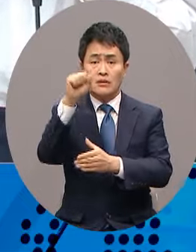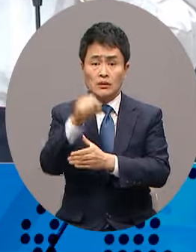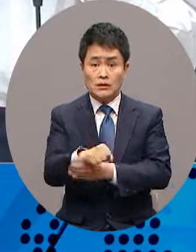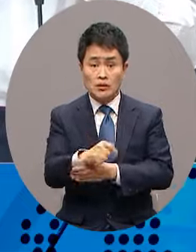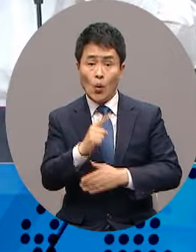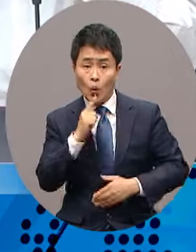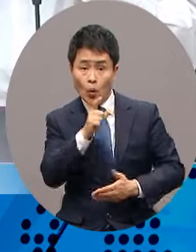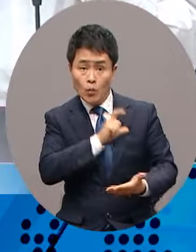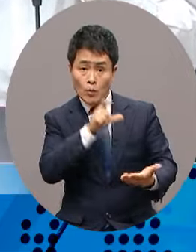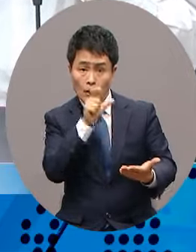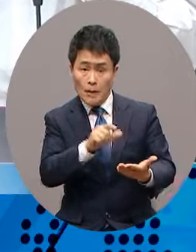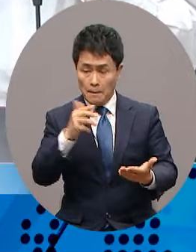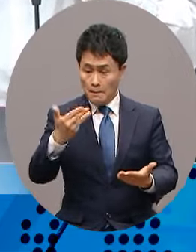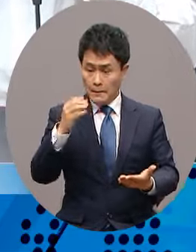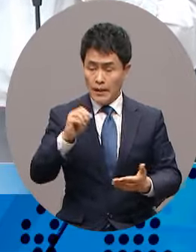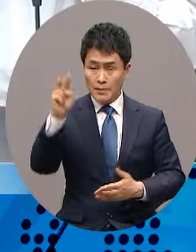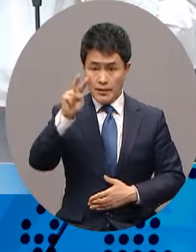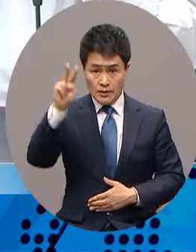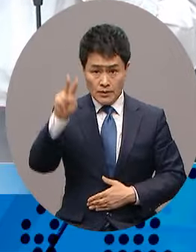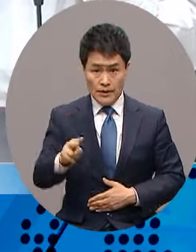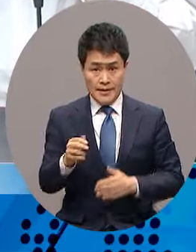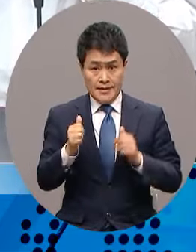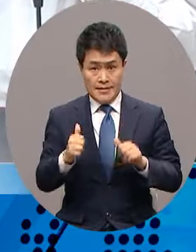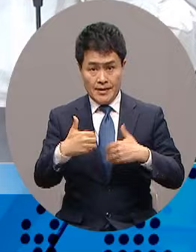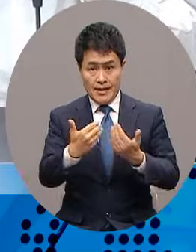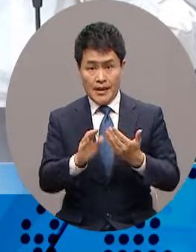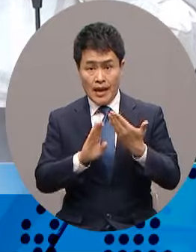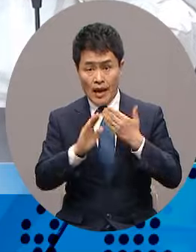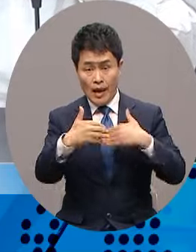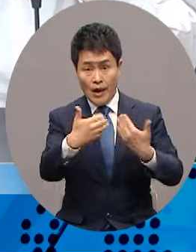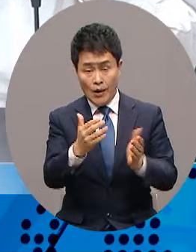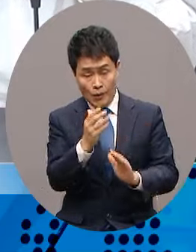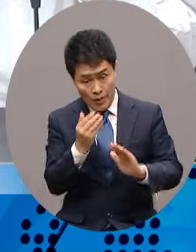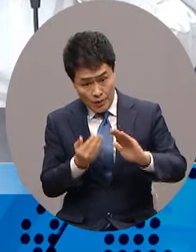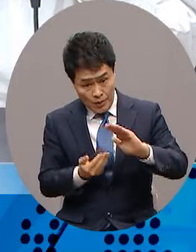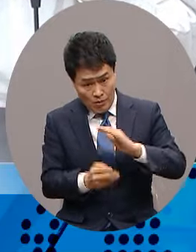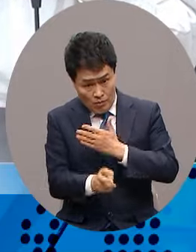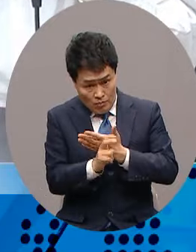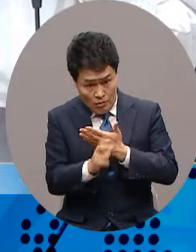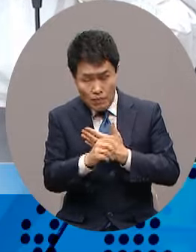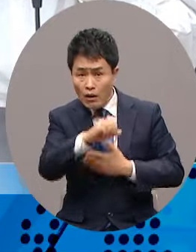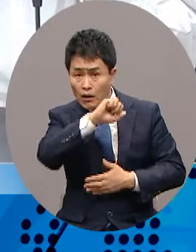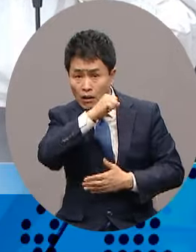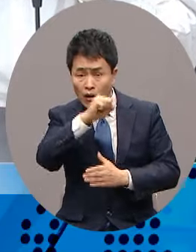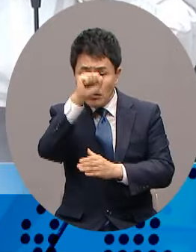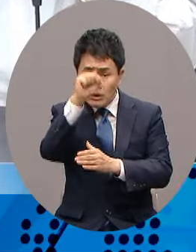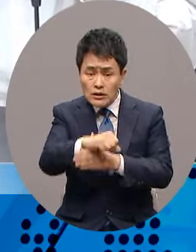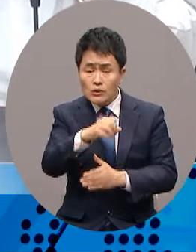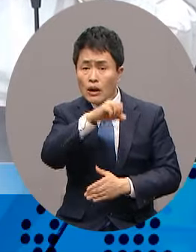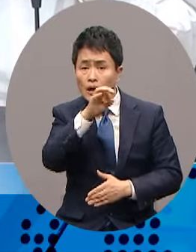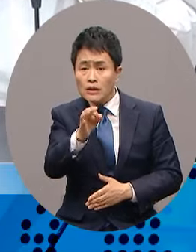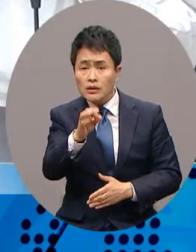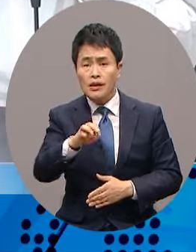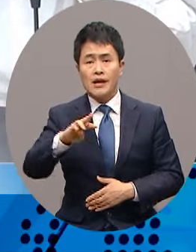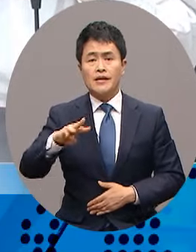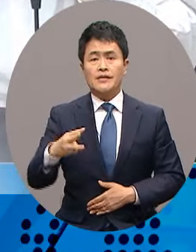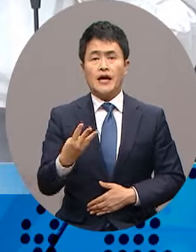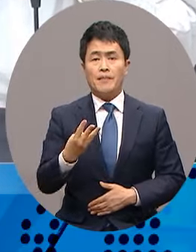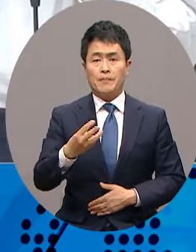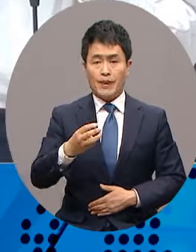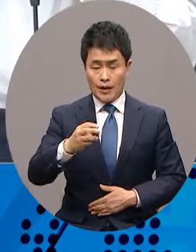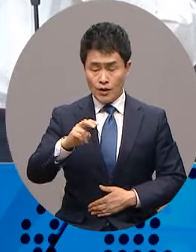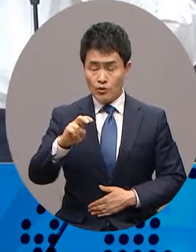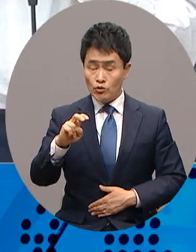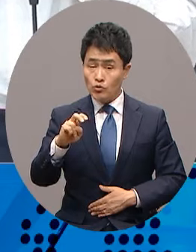사실에 적시한 800만 달러 중 재판부가 해외로 밀반출된 불법 자금으로 인정한 금액은 394만